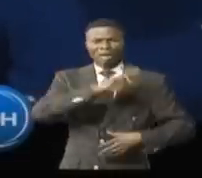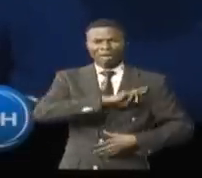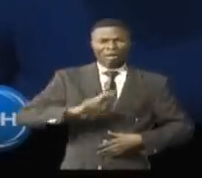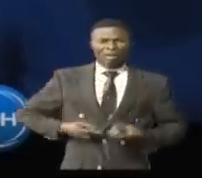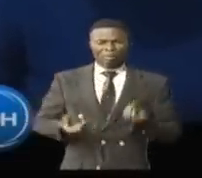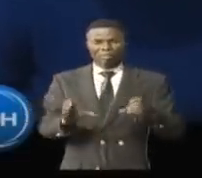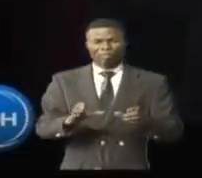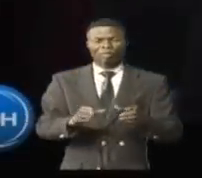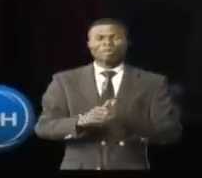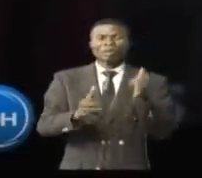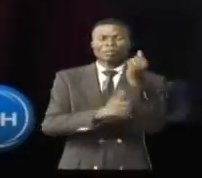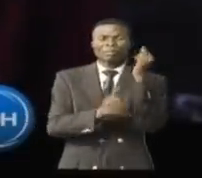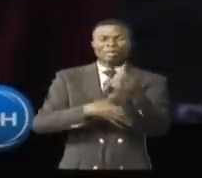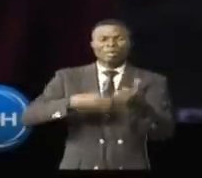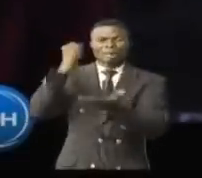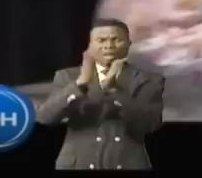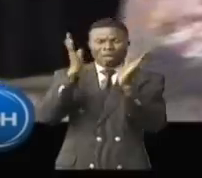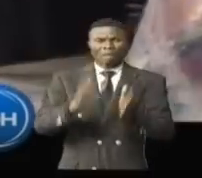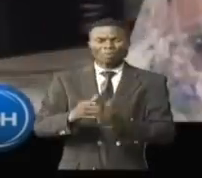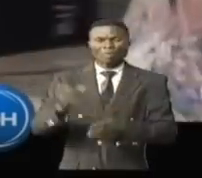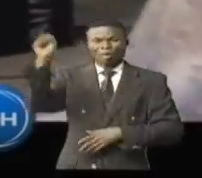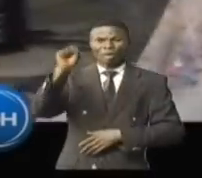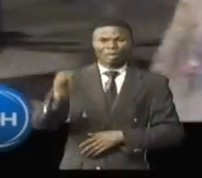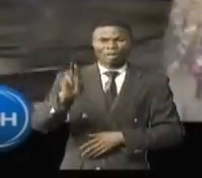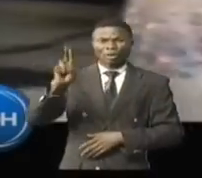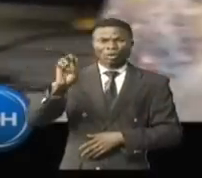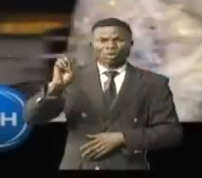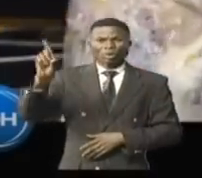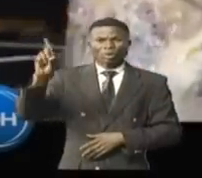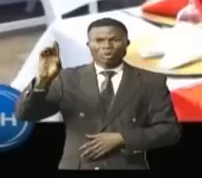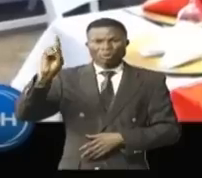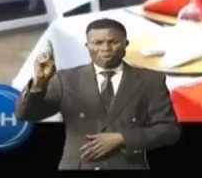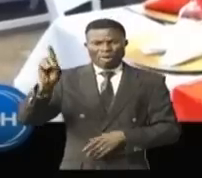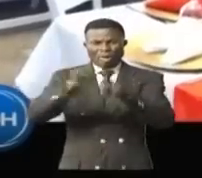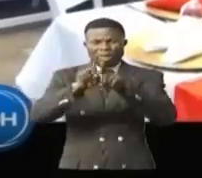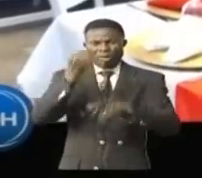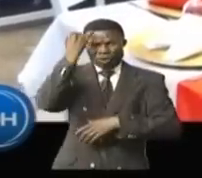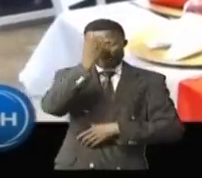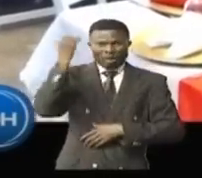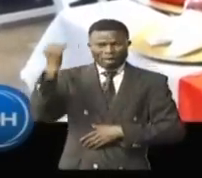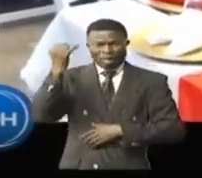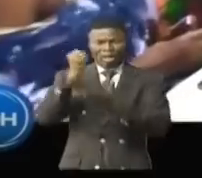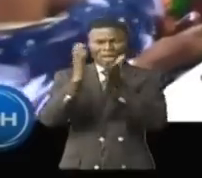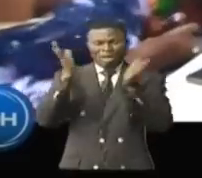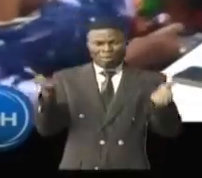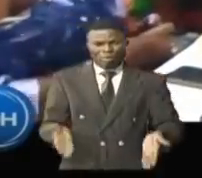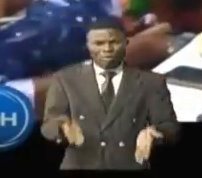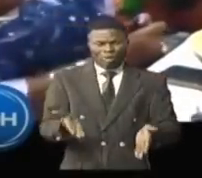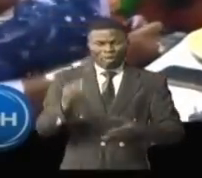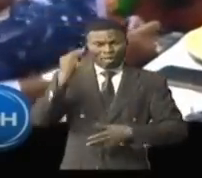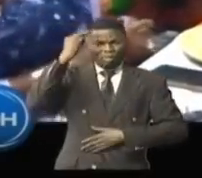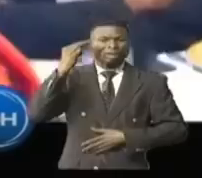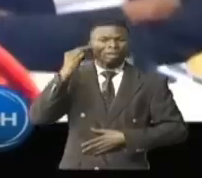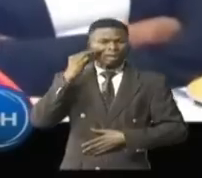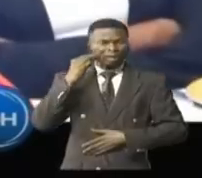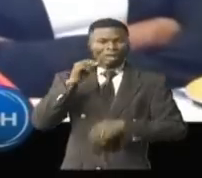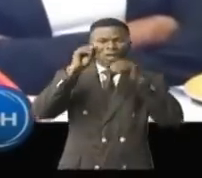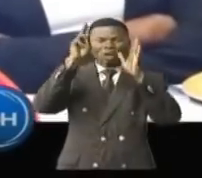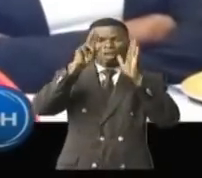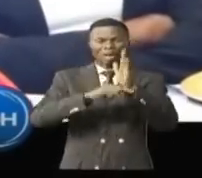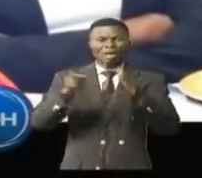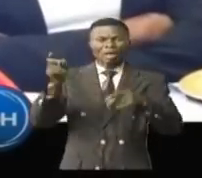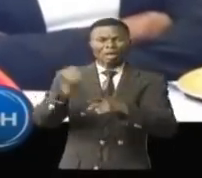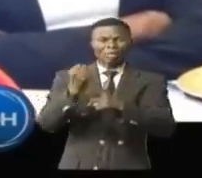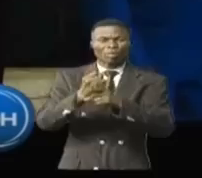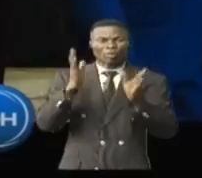Parmi les lauréats, l'ambassadeur de Suède et celui de l'Italie, quelques diplomates accrédités en RDC, la ministre de l'enseignement